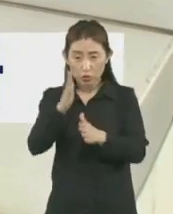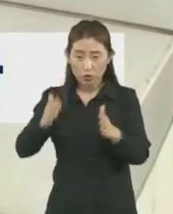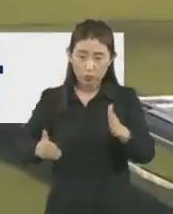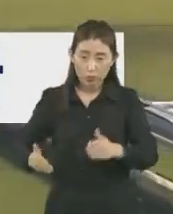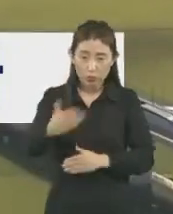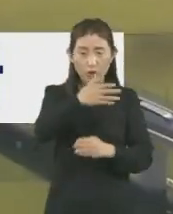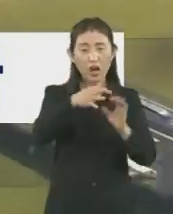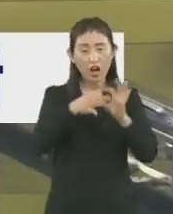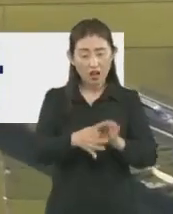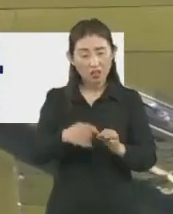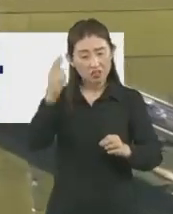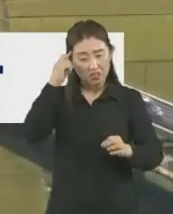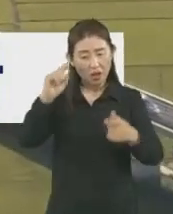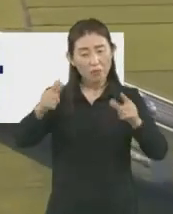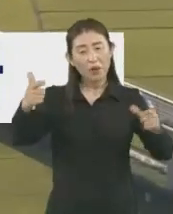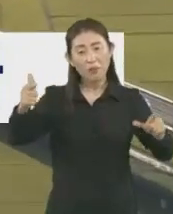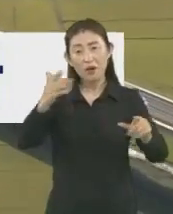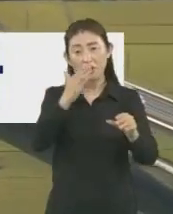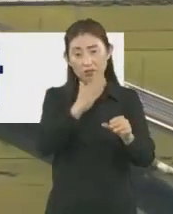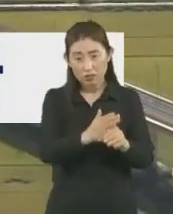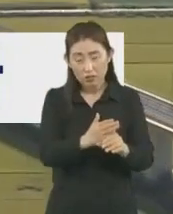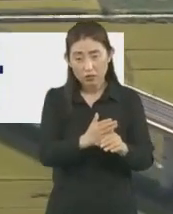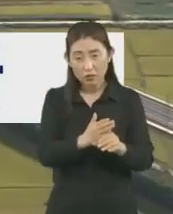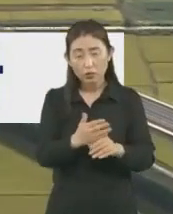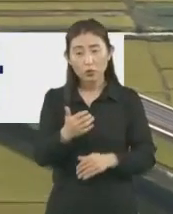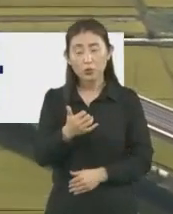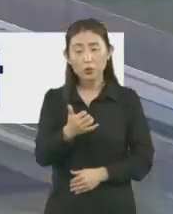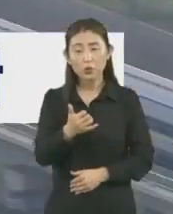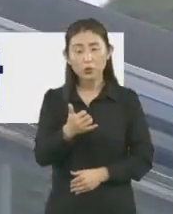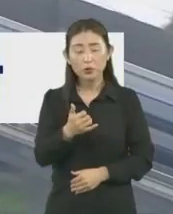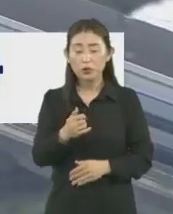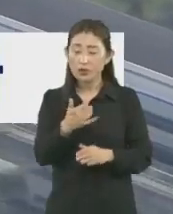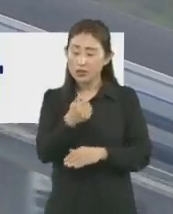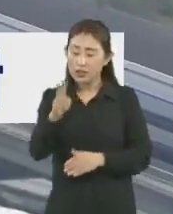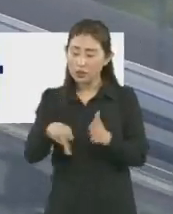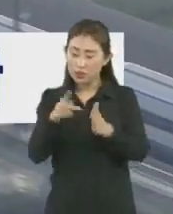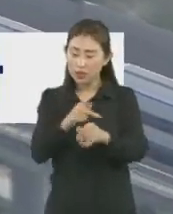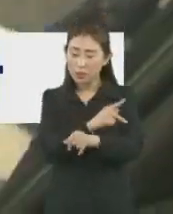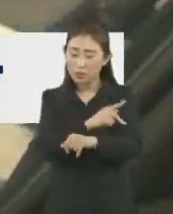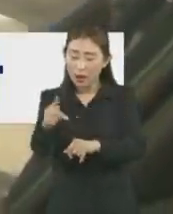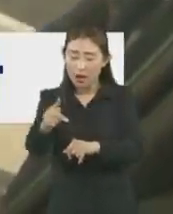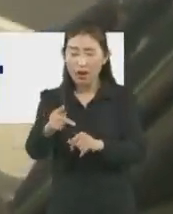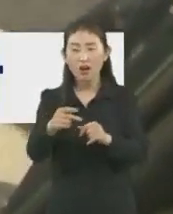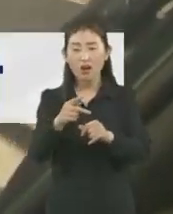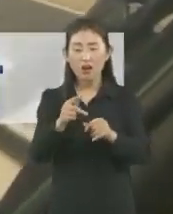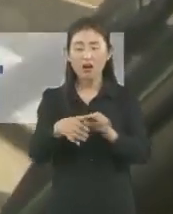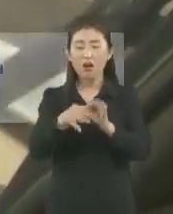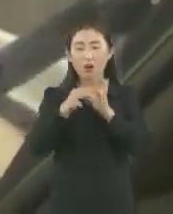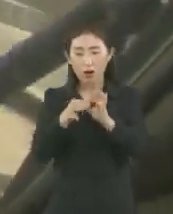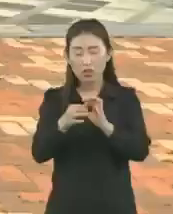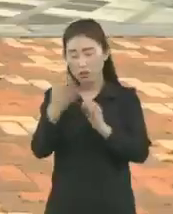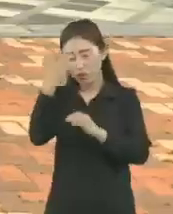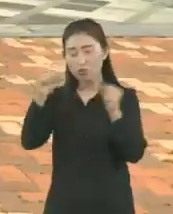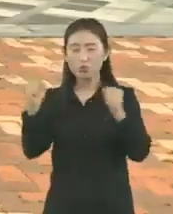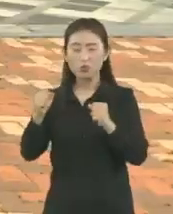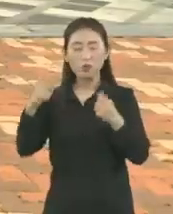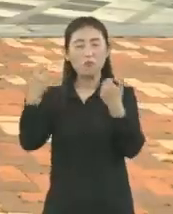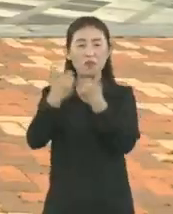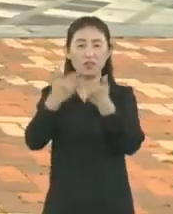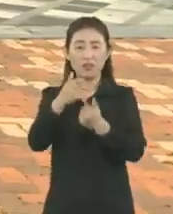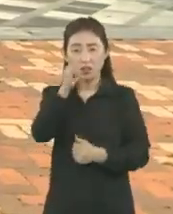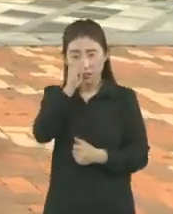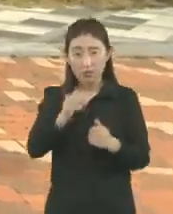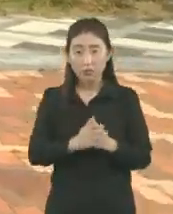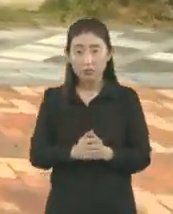시도의 의견이 엇갈린 바 있고 KTX 세종역 설치에 대해서도 충북 등 일부 반발이 있어 왔습니다. 그만큼